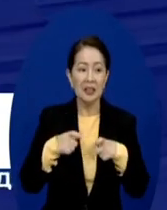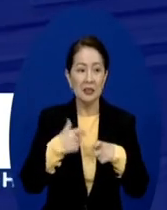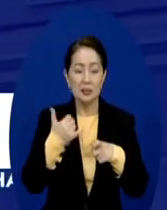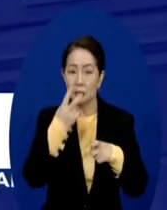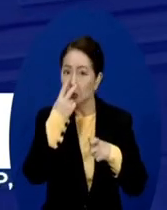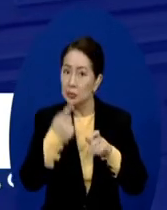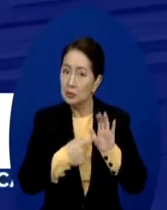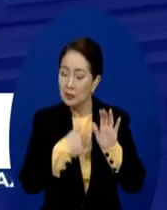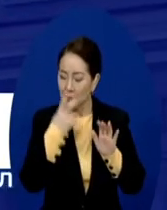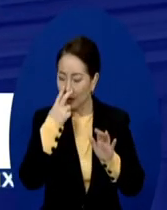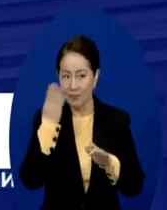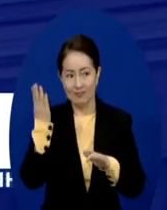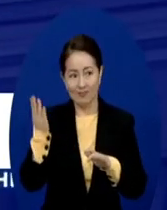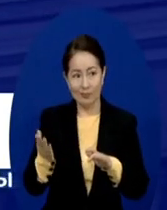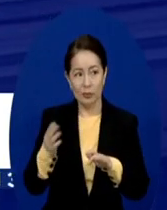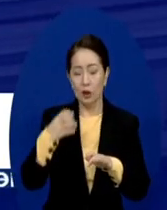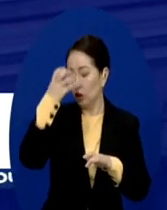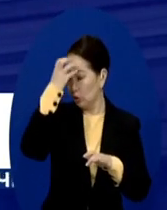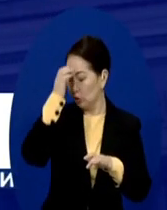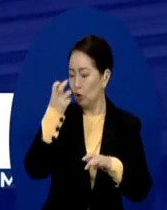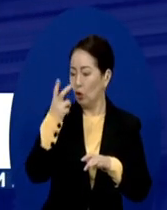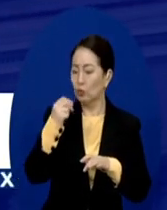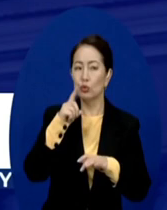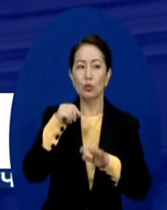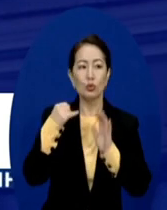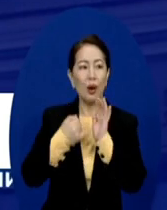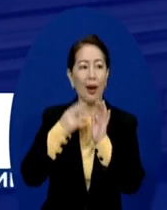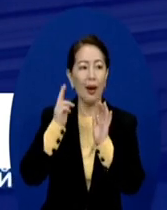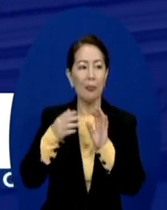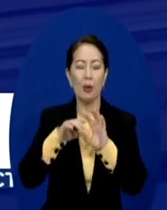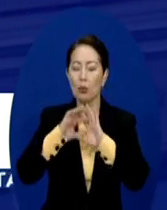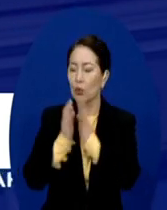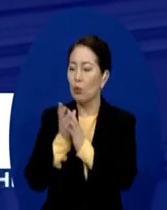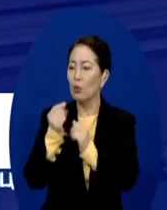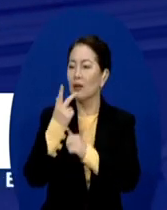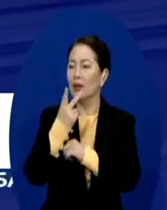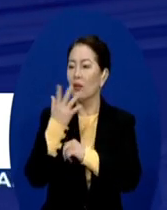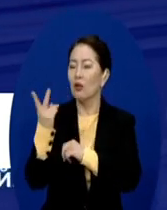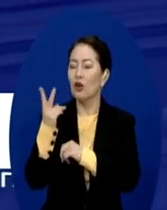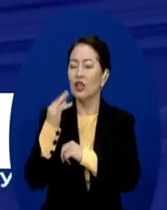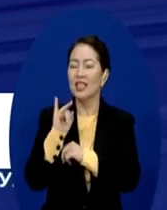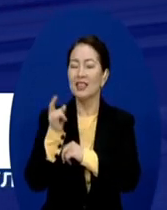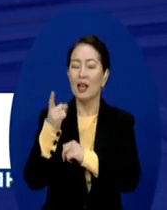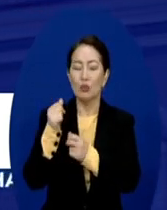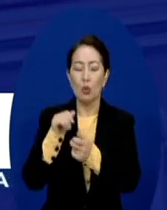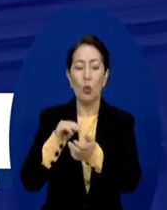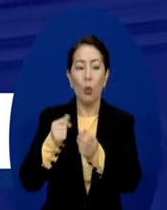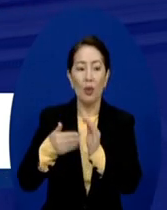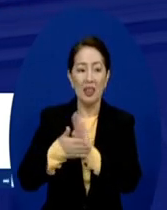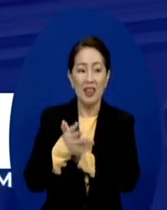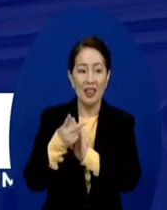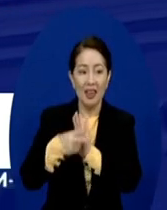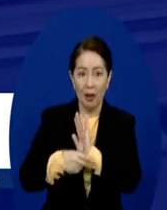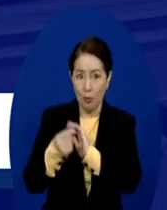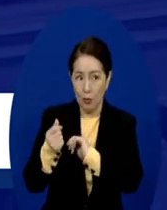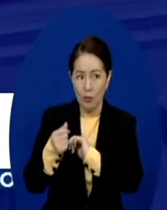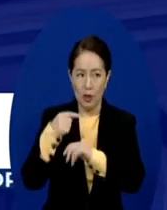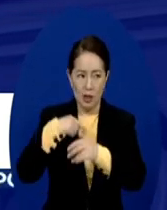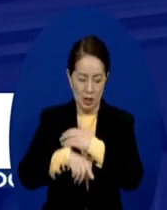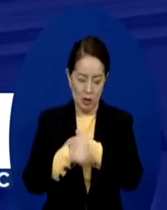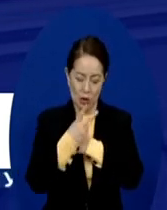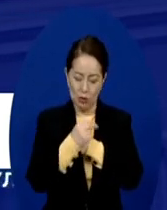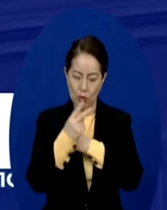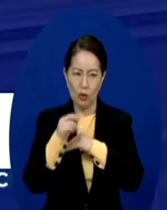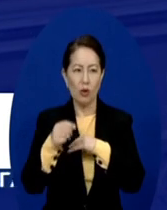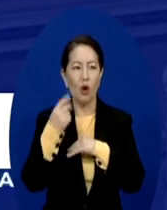үзье. Төрийн өмчийн 106 компани 52 их 80 төгрөгийн үнэлгээтэй. 2020 онд улсын төсөвт 2.1 их